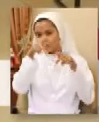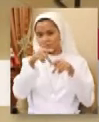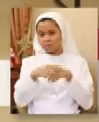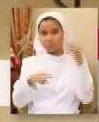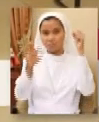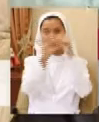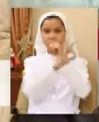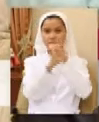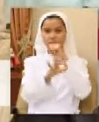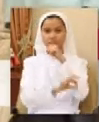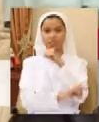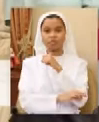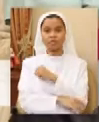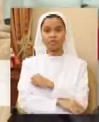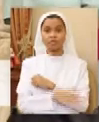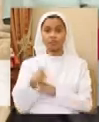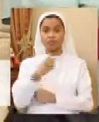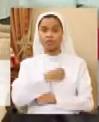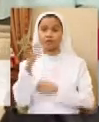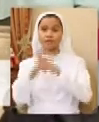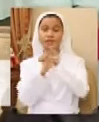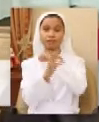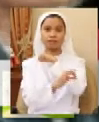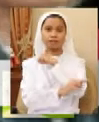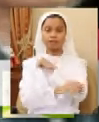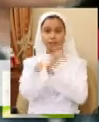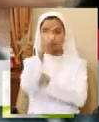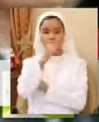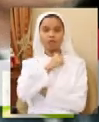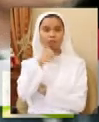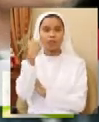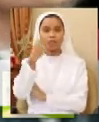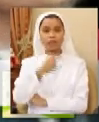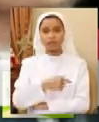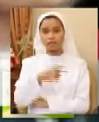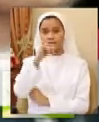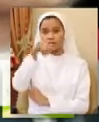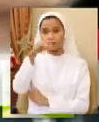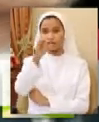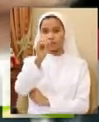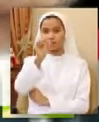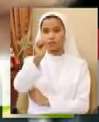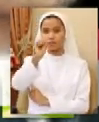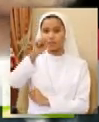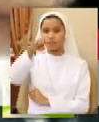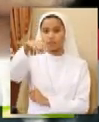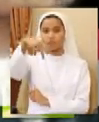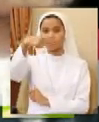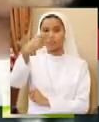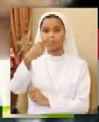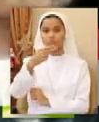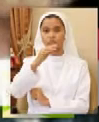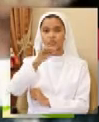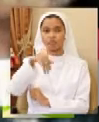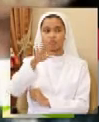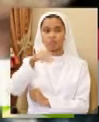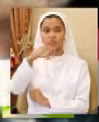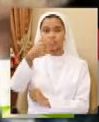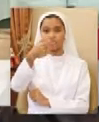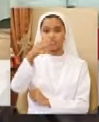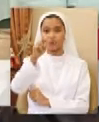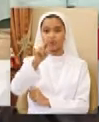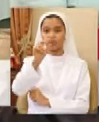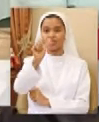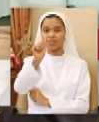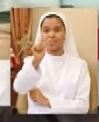Sister? Founder niyo? Sino? Founder po namin, si Father Joseph Bolandi po. Italian? Italian, Italian congregation. You parla